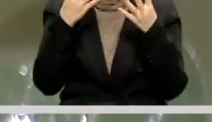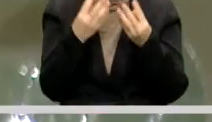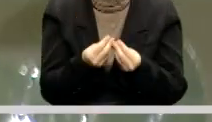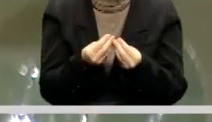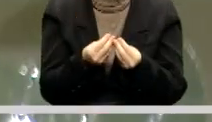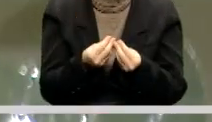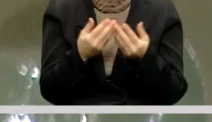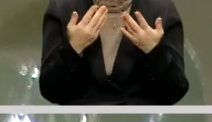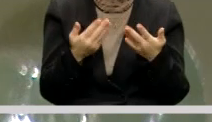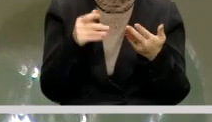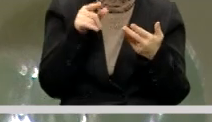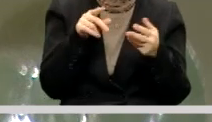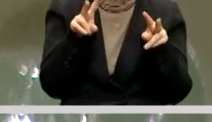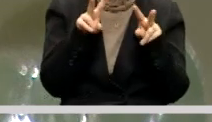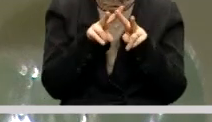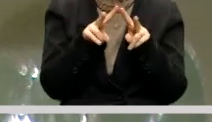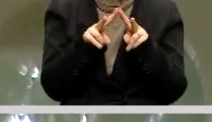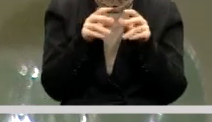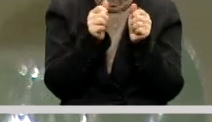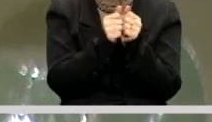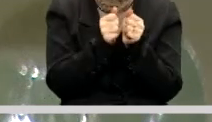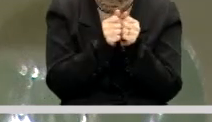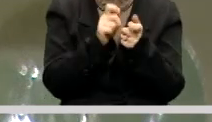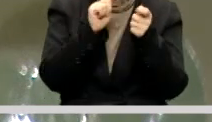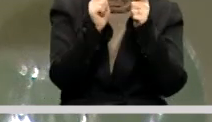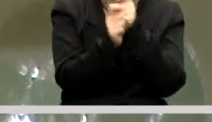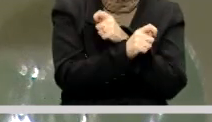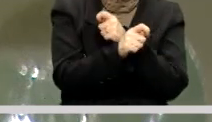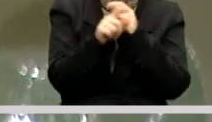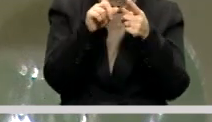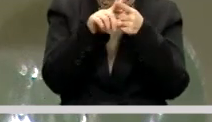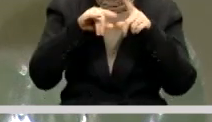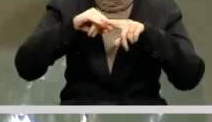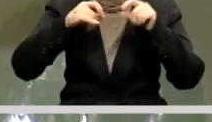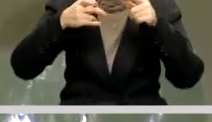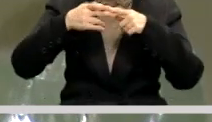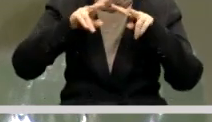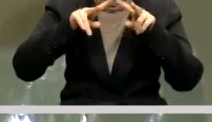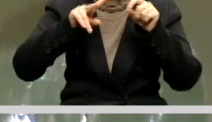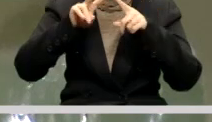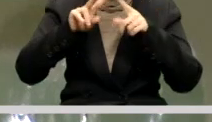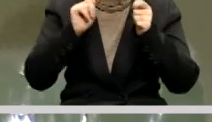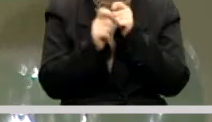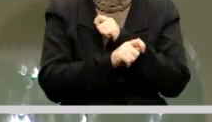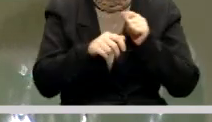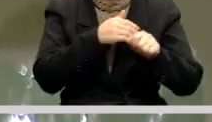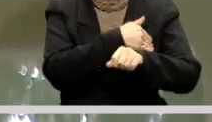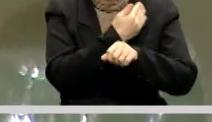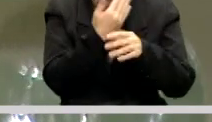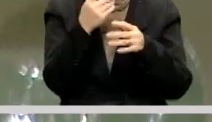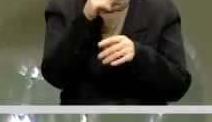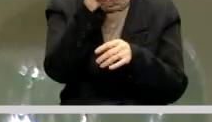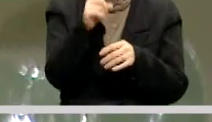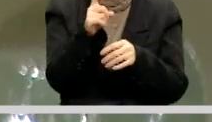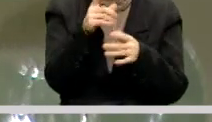bir manada mevsimle birlikte gelen ve hormonal olarak da bizde hani bu değişimlerle birlikte doğal şeyler mi? Yoksa biz bunlara rağmen yine